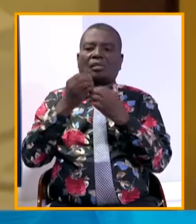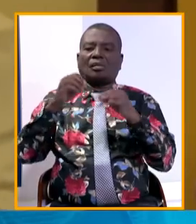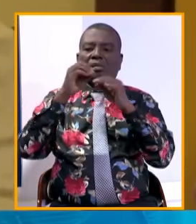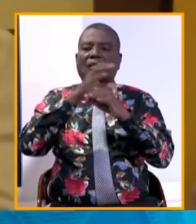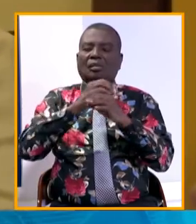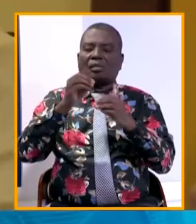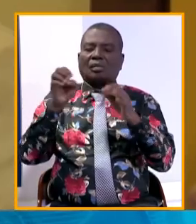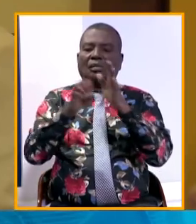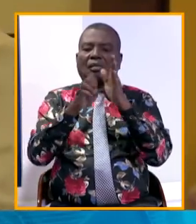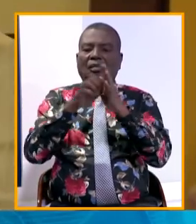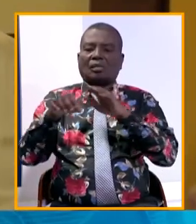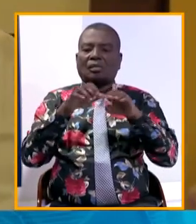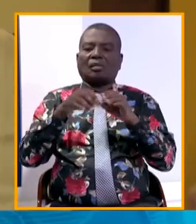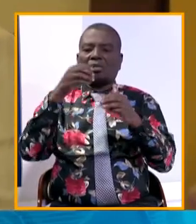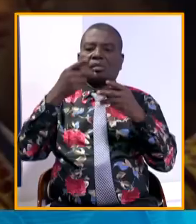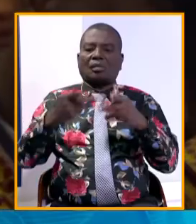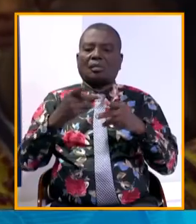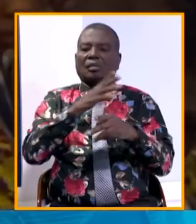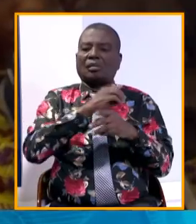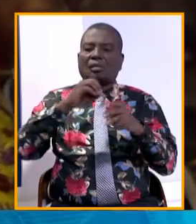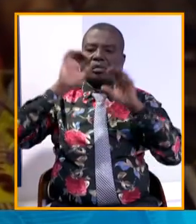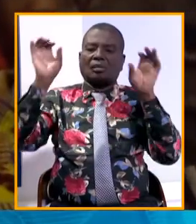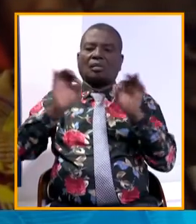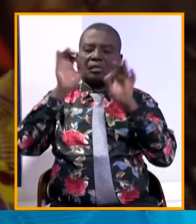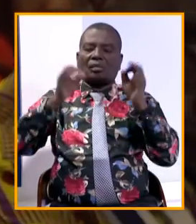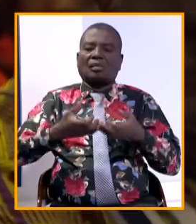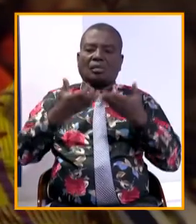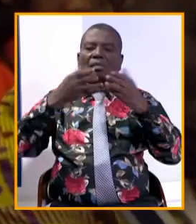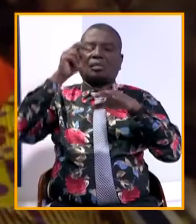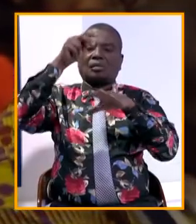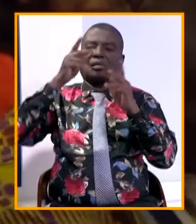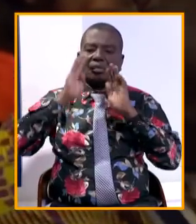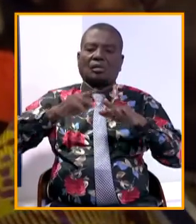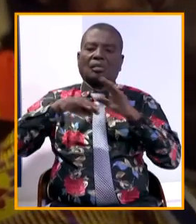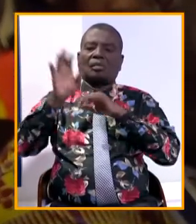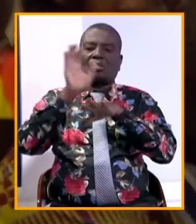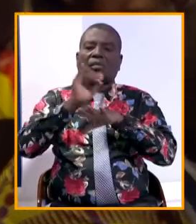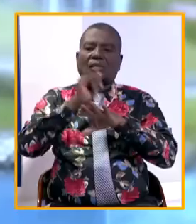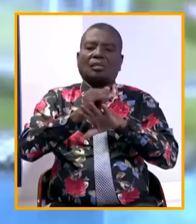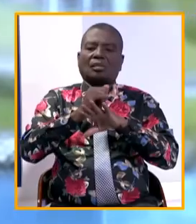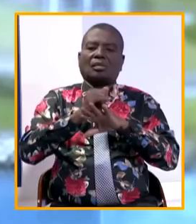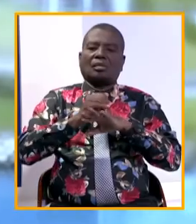pays africains s'est tenu en prélude de cette cérémonie de promotion de la paix en Côte d'Ivoire.